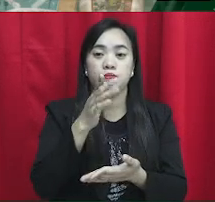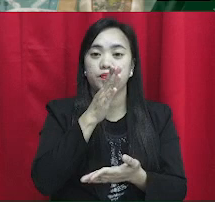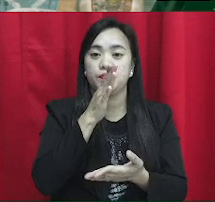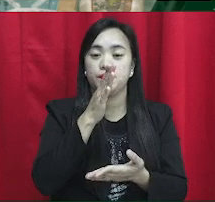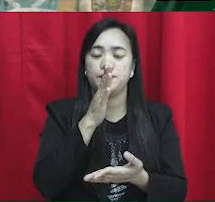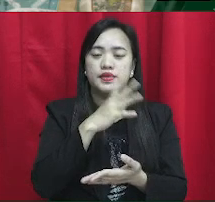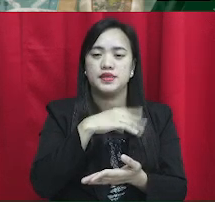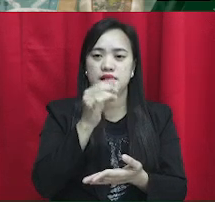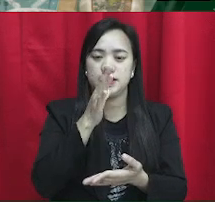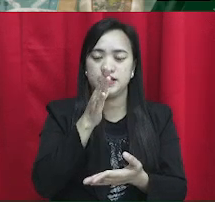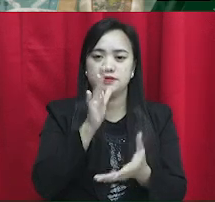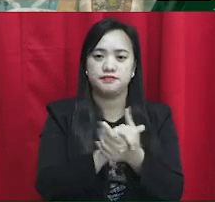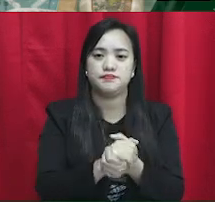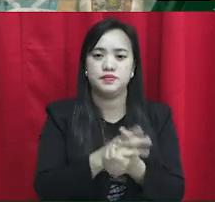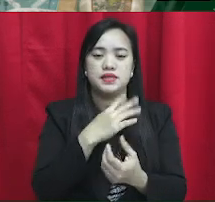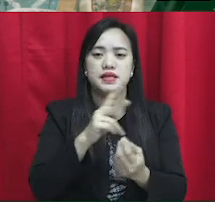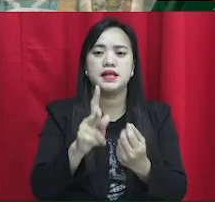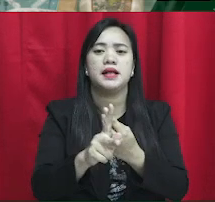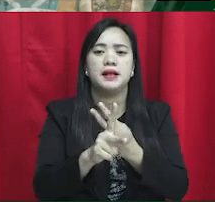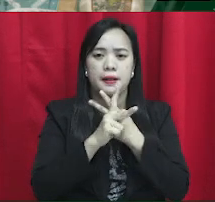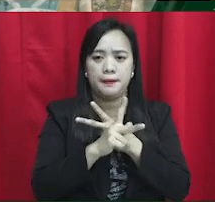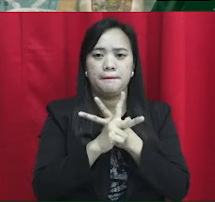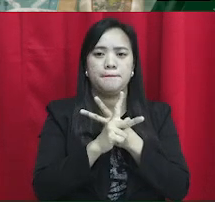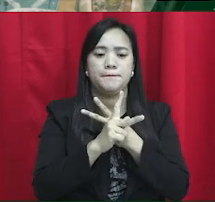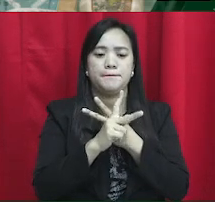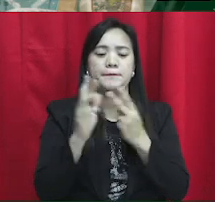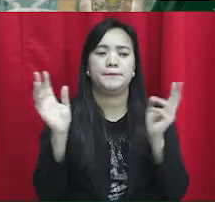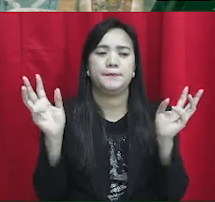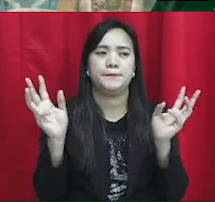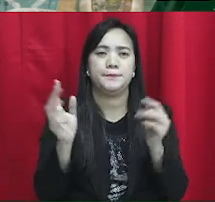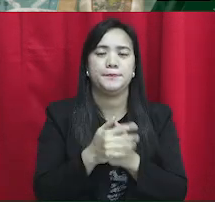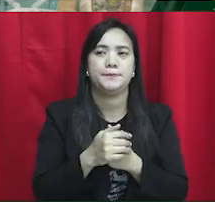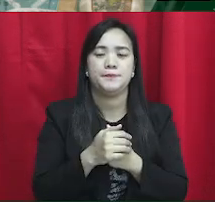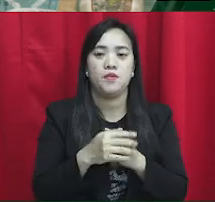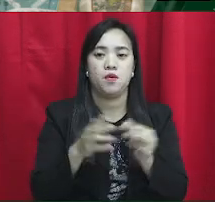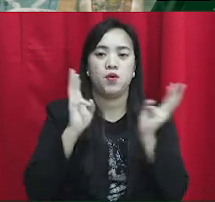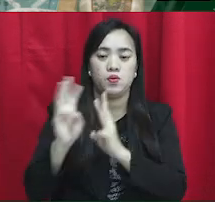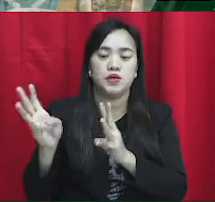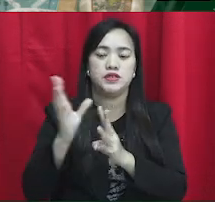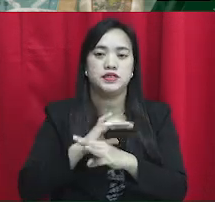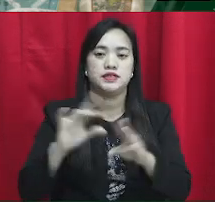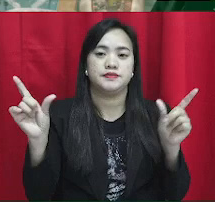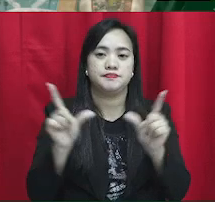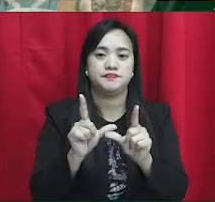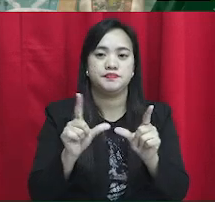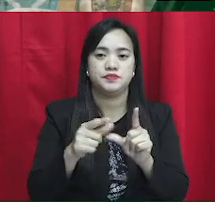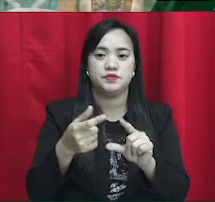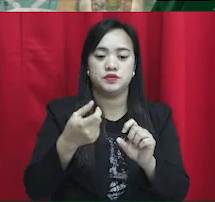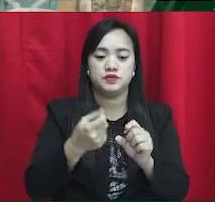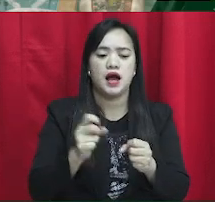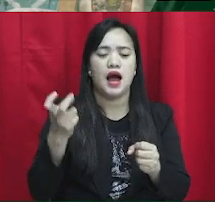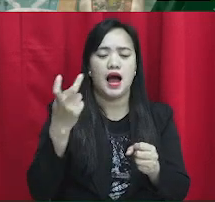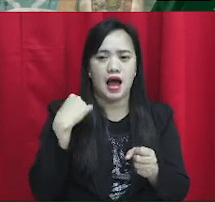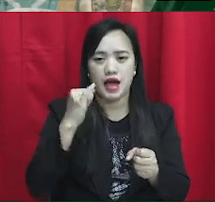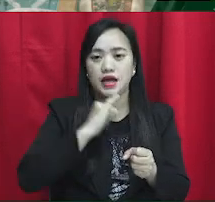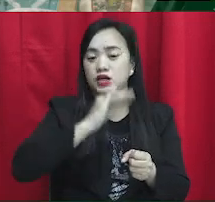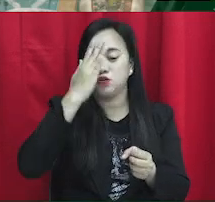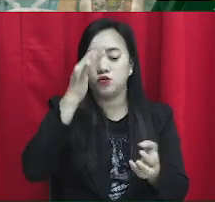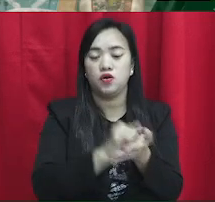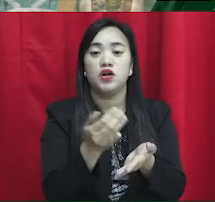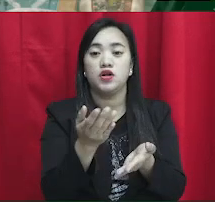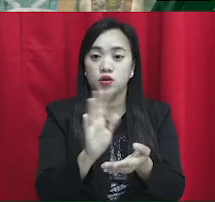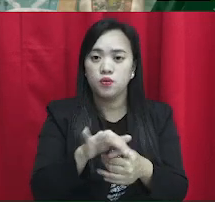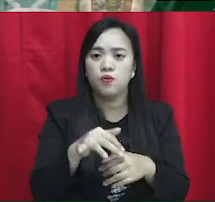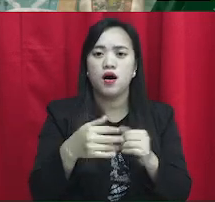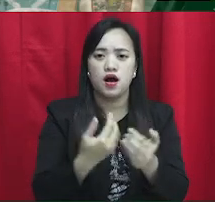keep passing the link, sharing the link. Alam ko naman na masyado nang nabibisi ang bawat isa. sa paghahanda ngayong kapaskuhan.